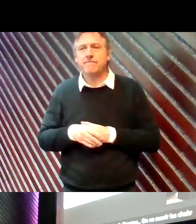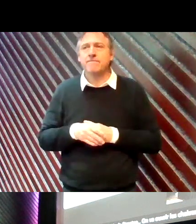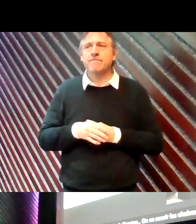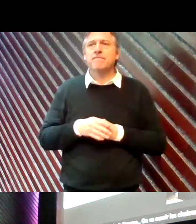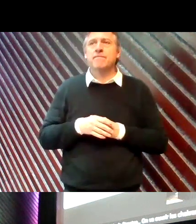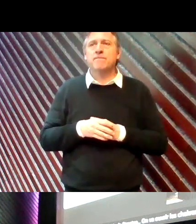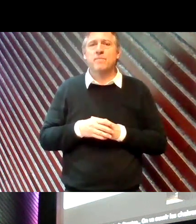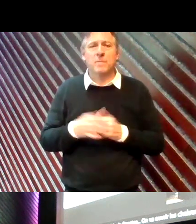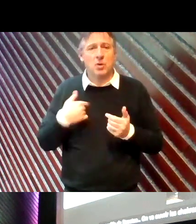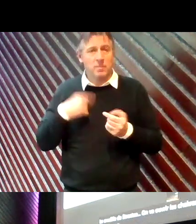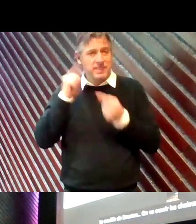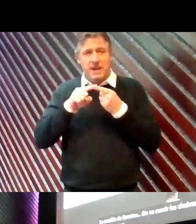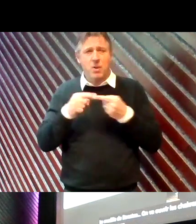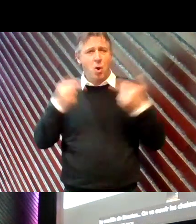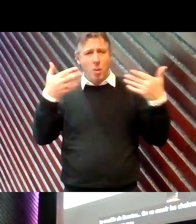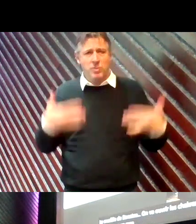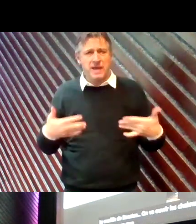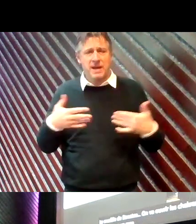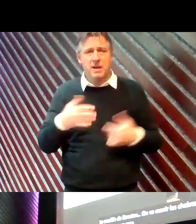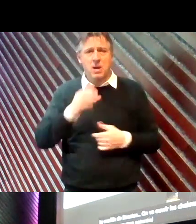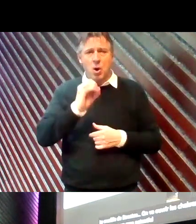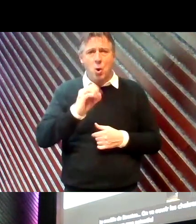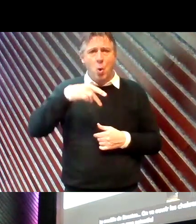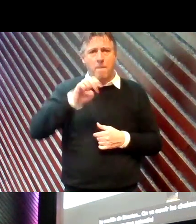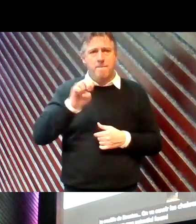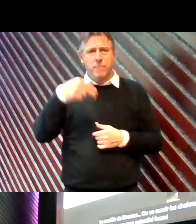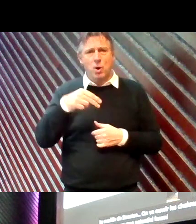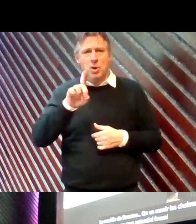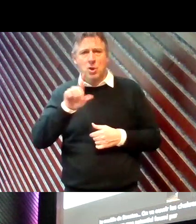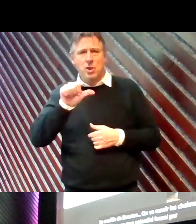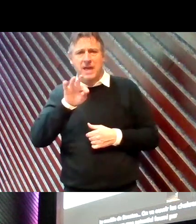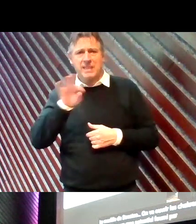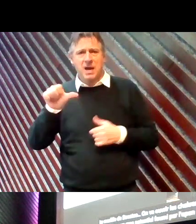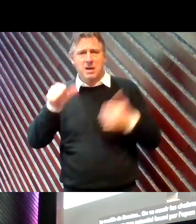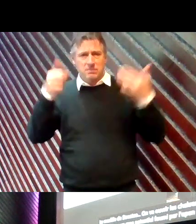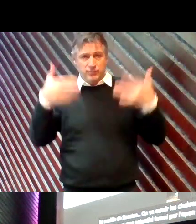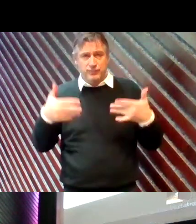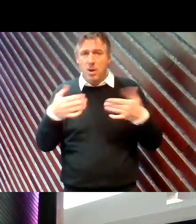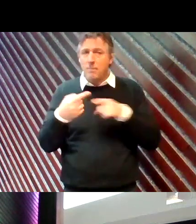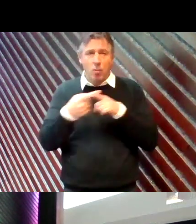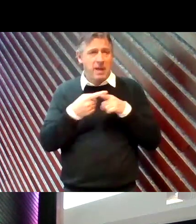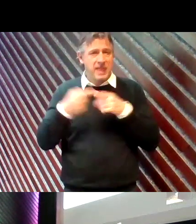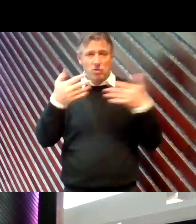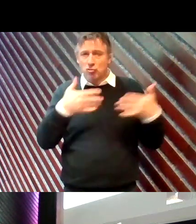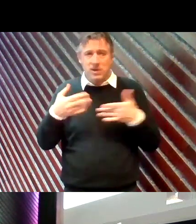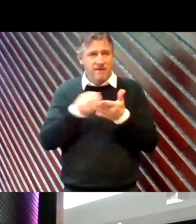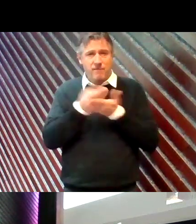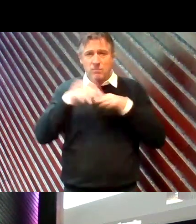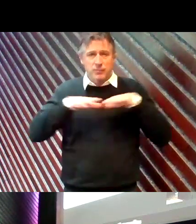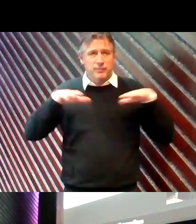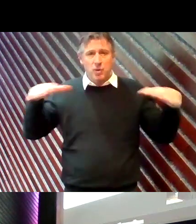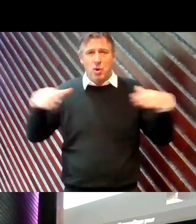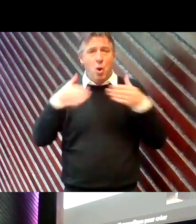est fourni grâce à l'open data l'open data c'est peut-être effectivement un outil merveilleux pour créer du bien commun c'est le sens natif de l'open